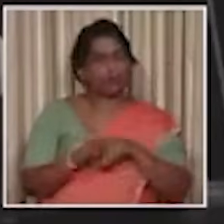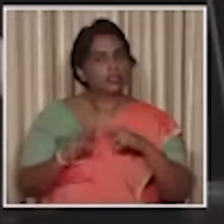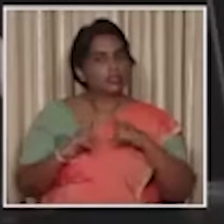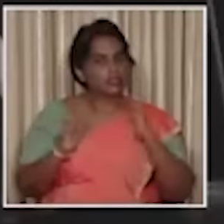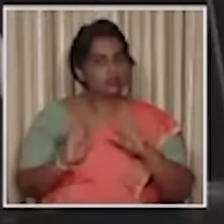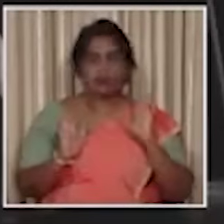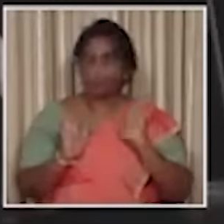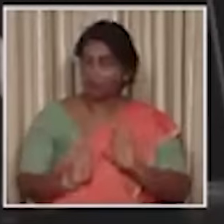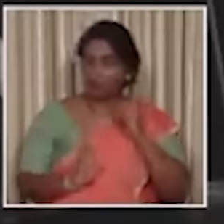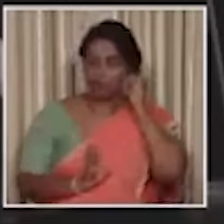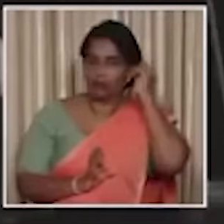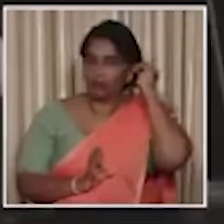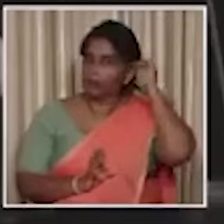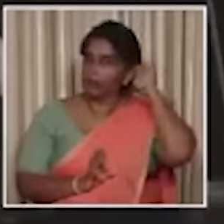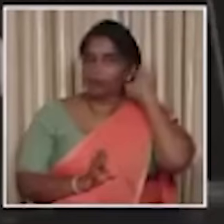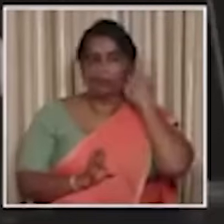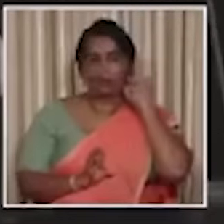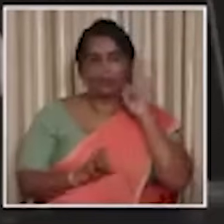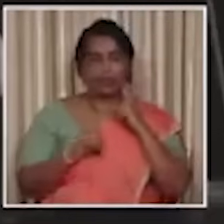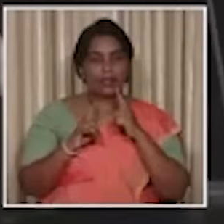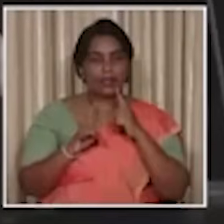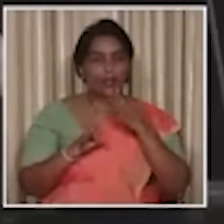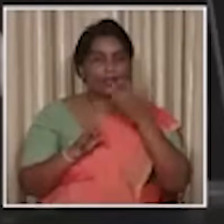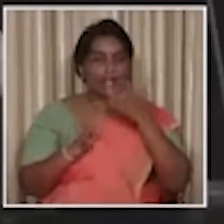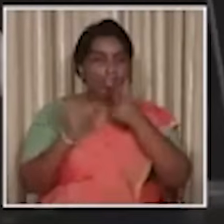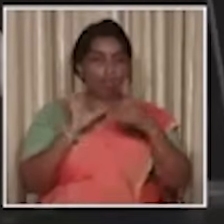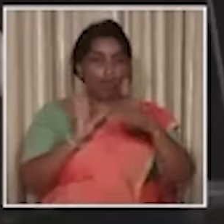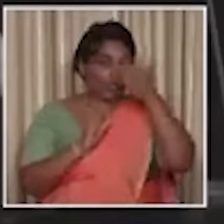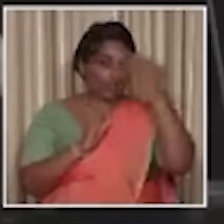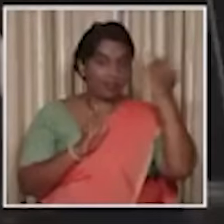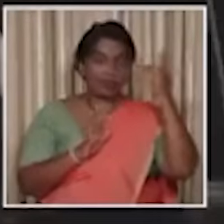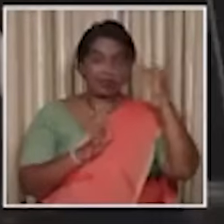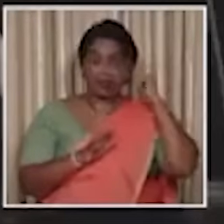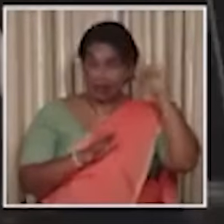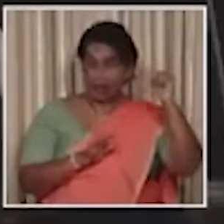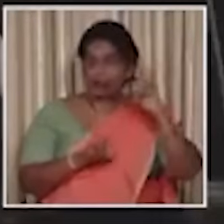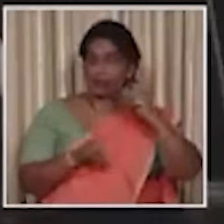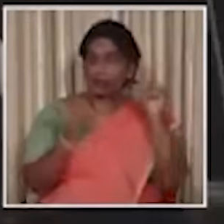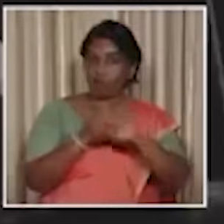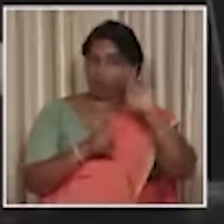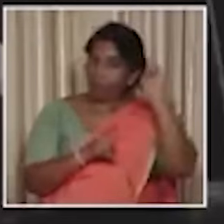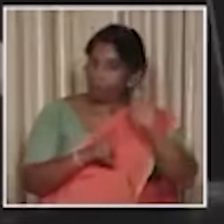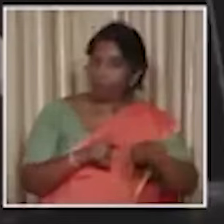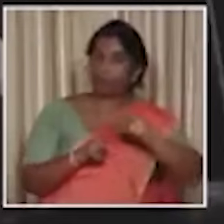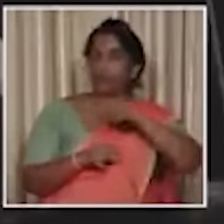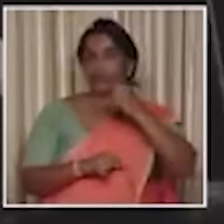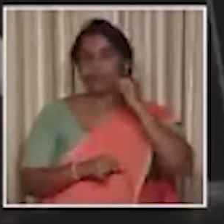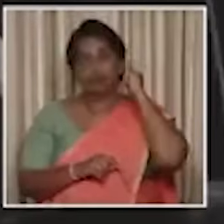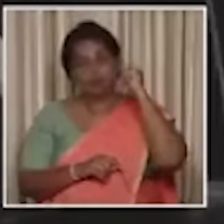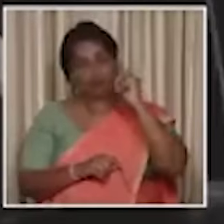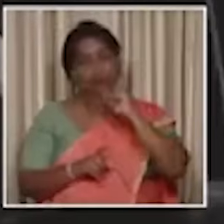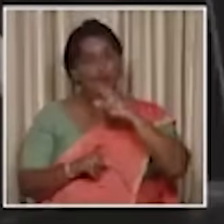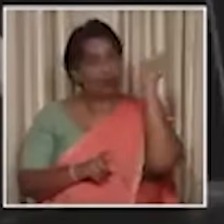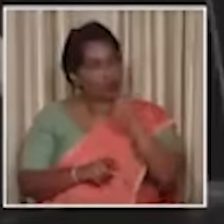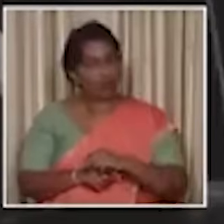என்கிற வயோதிபன் வெல்ல வென்றாரா, அல்லது அவரை வெற்றி கொண்ட மன்னன் இளவயதுக்காரன் வென்றாரா என்பதல்ல. போரிலே வெற்றி